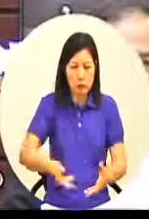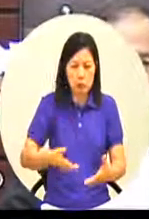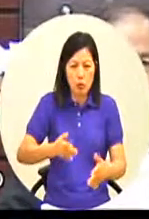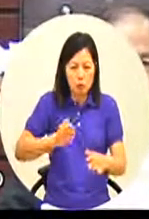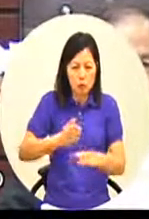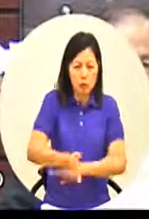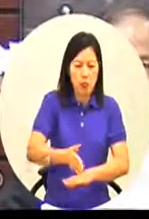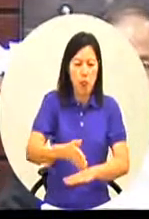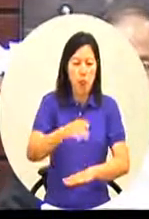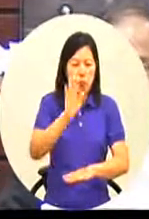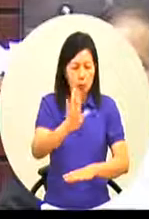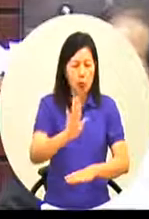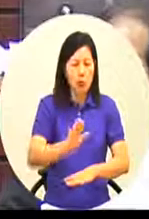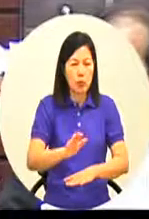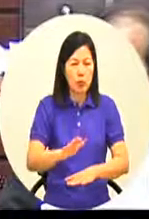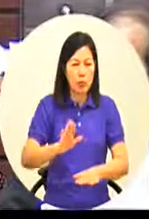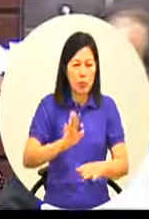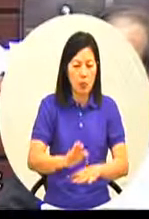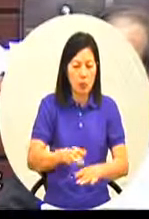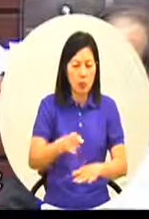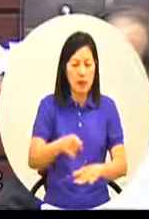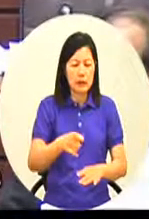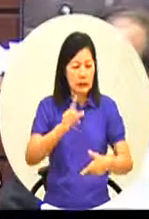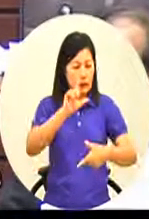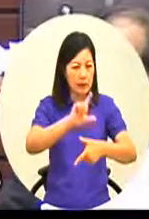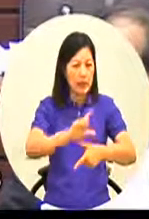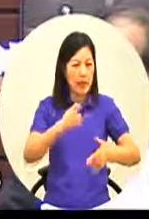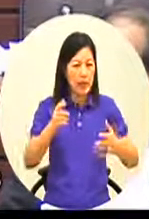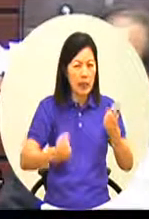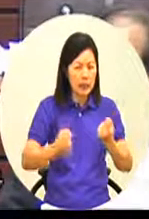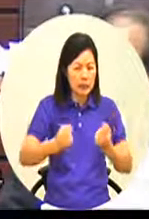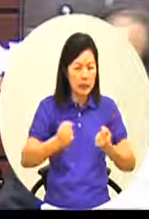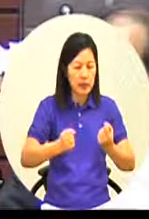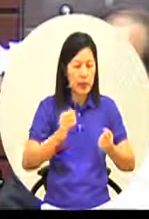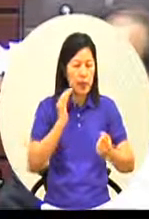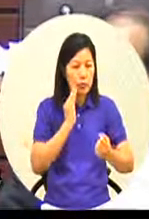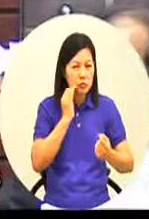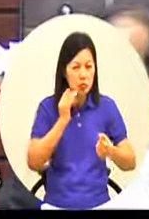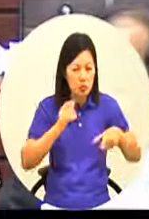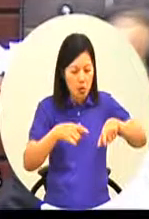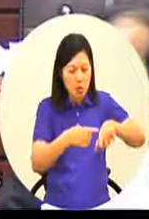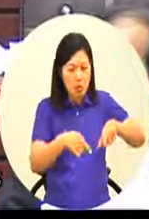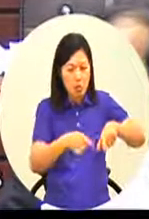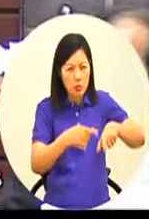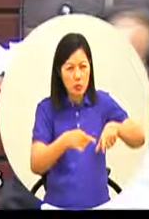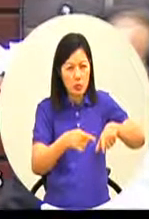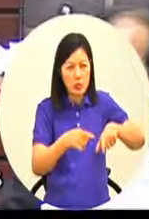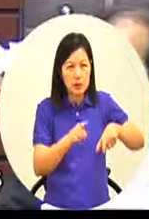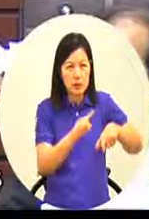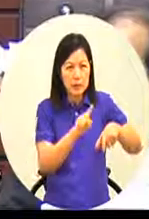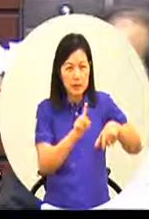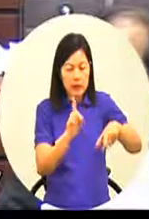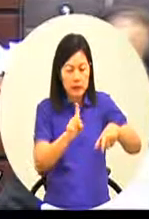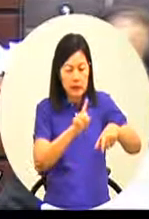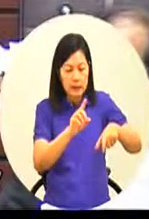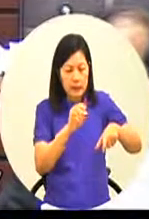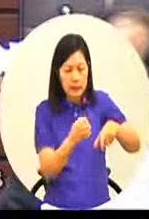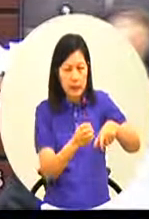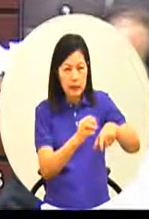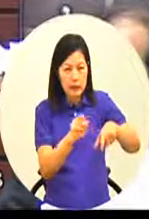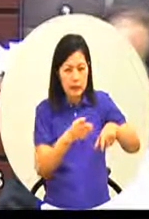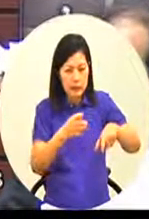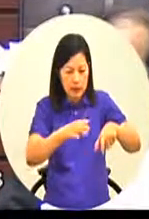民朋友看到讲咱这台卡车，只要伊的轮啊有一字形的。这个很明显就是